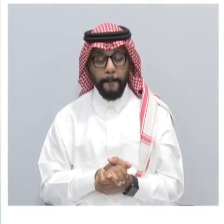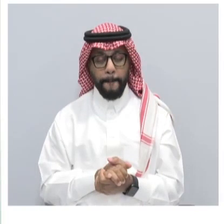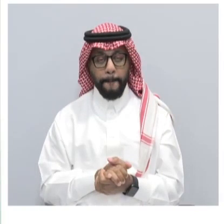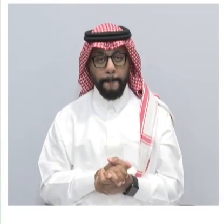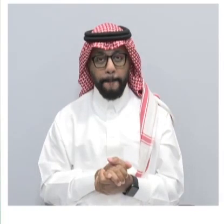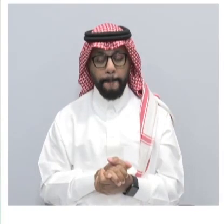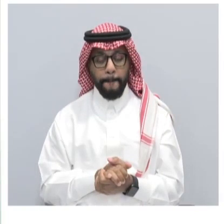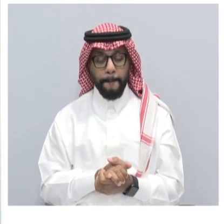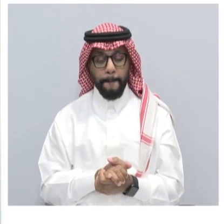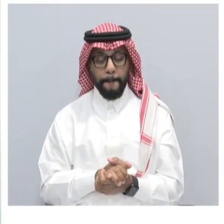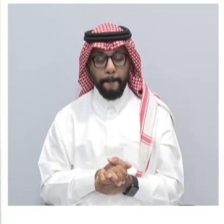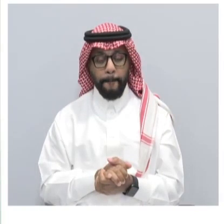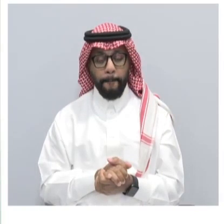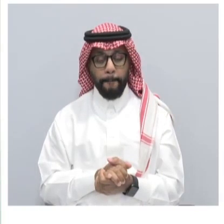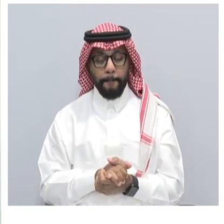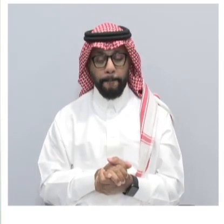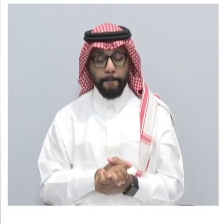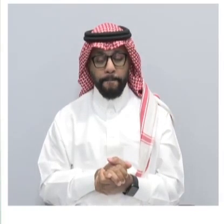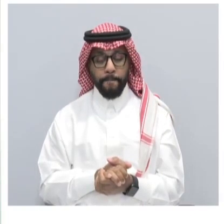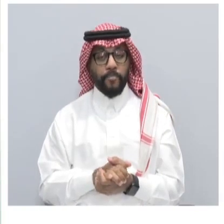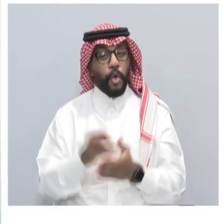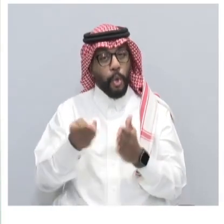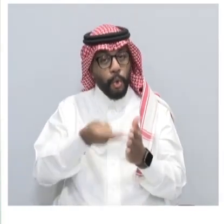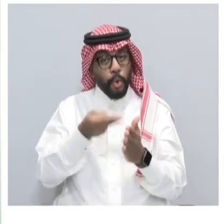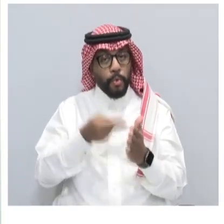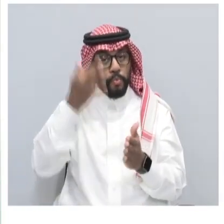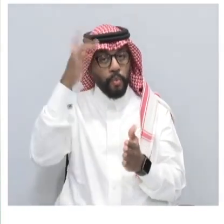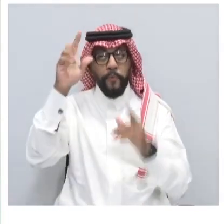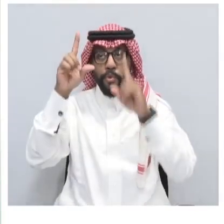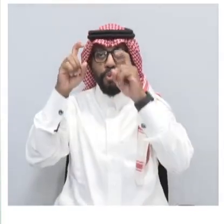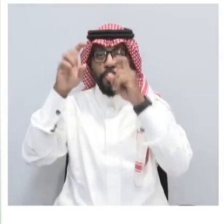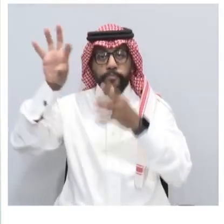وكذلك هنا اختيار رسم الصوره